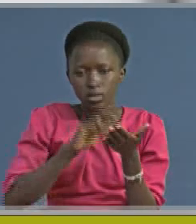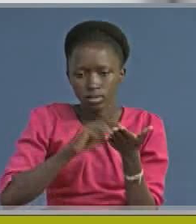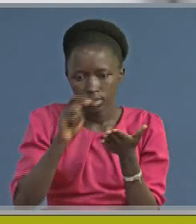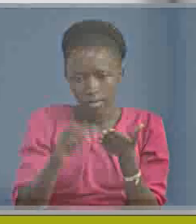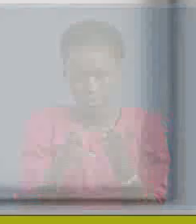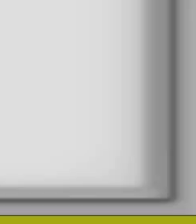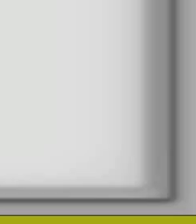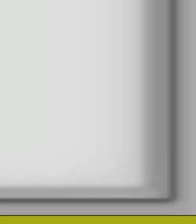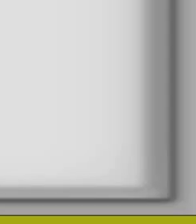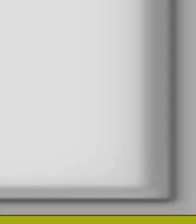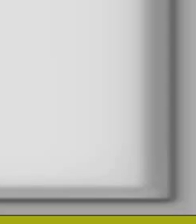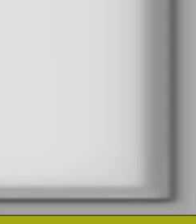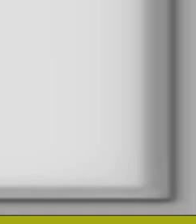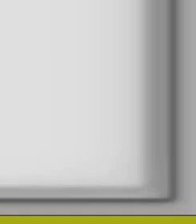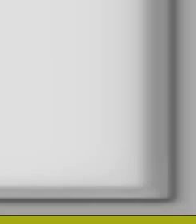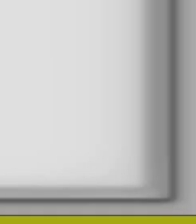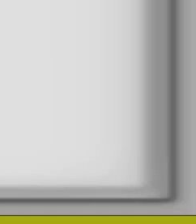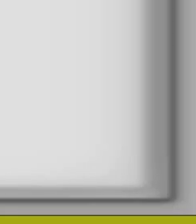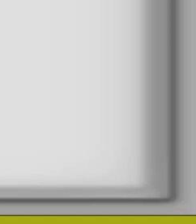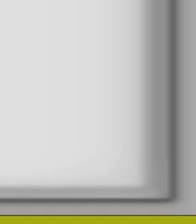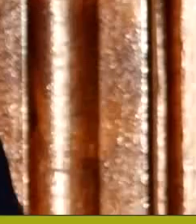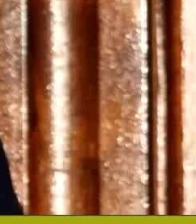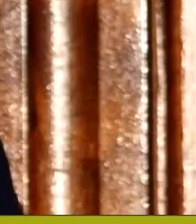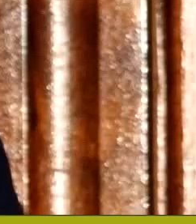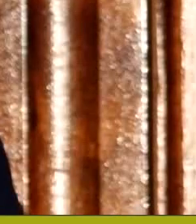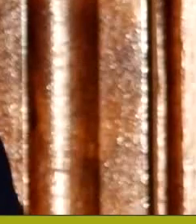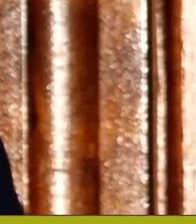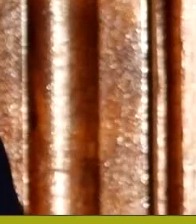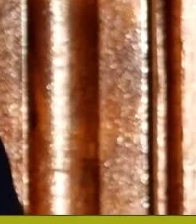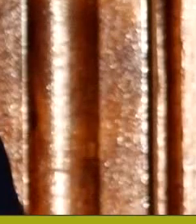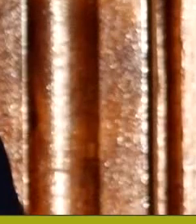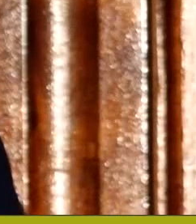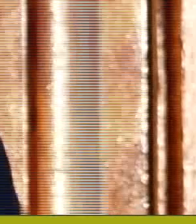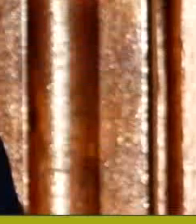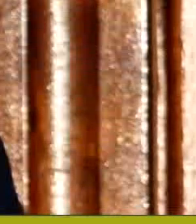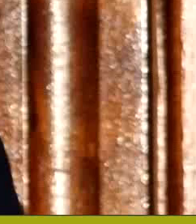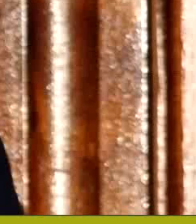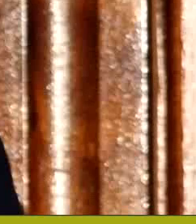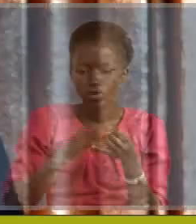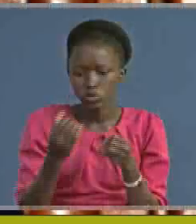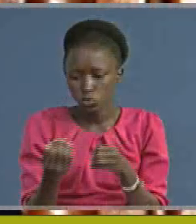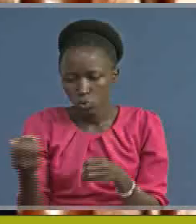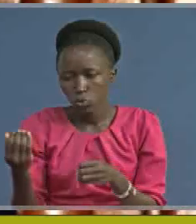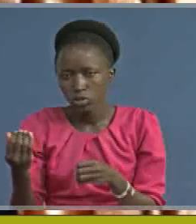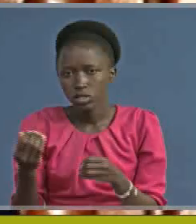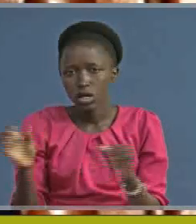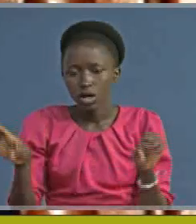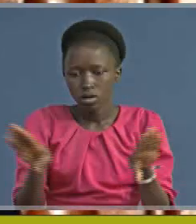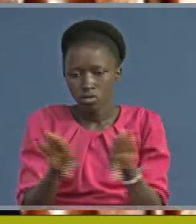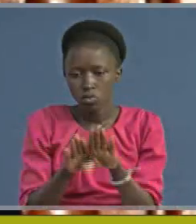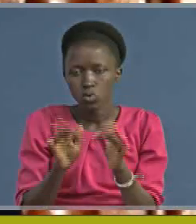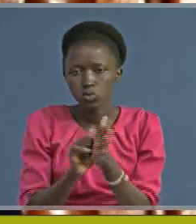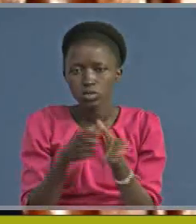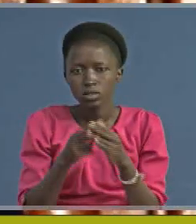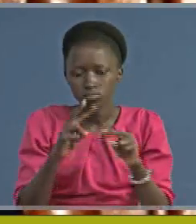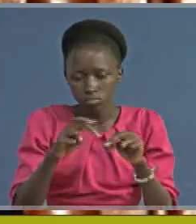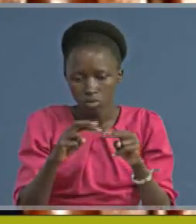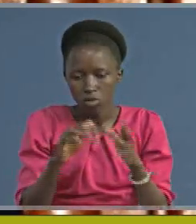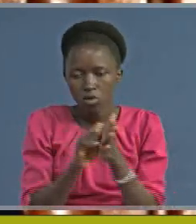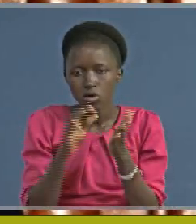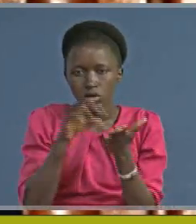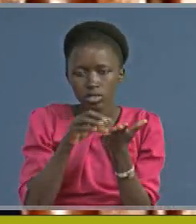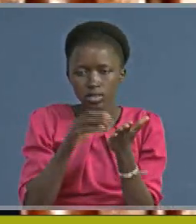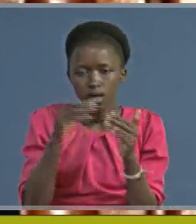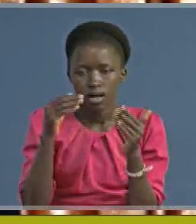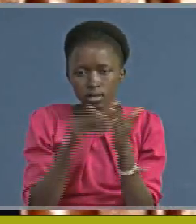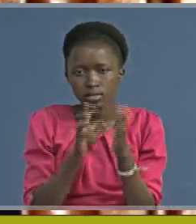kujiuzulu. Hii ni baada ya kaunti ya benki za gavana Obado na za mke wake na watoto wao kufungwa na serikali, huku uchunguzi kesi